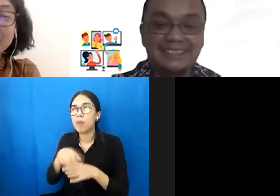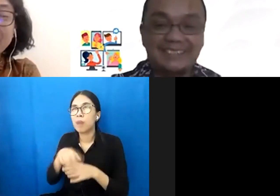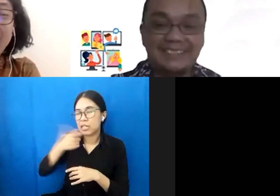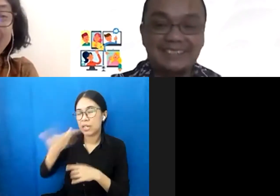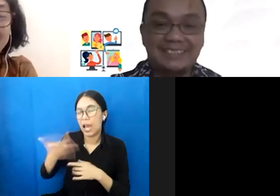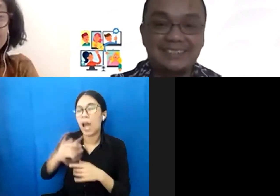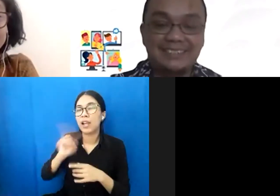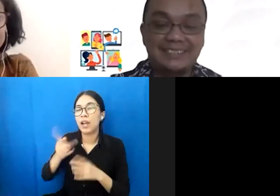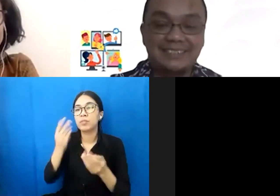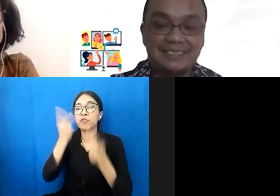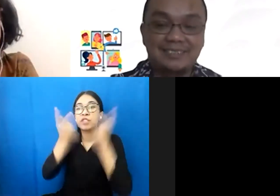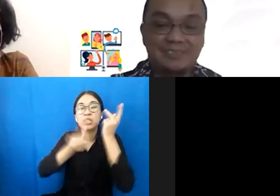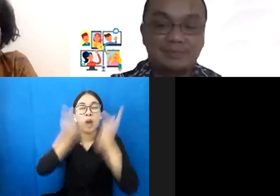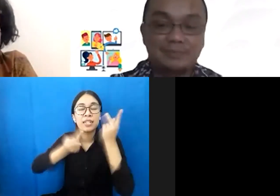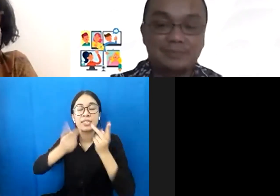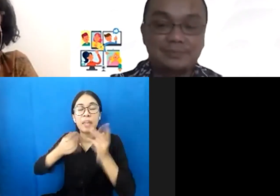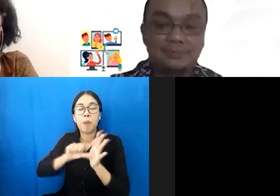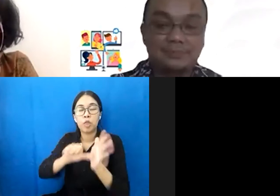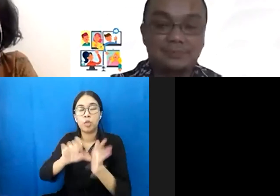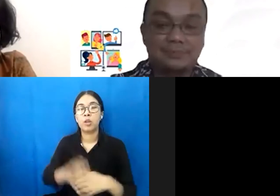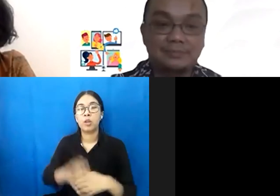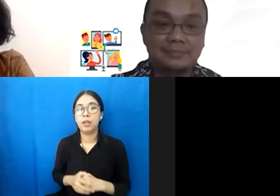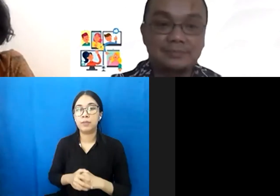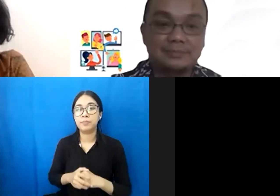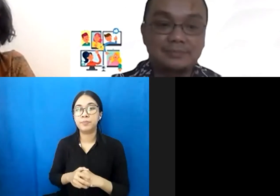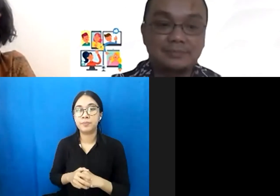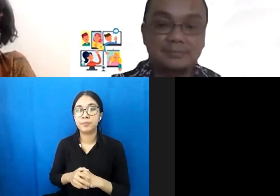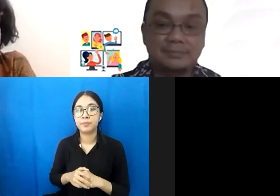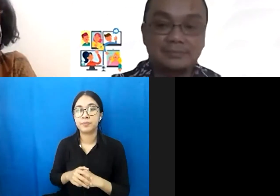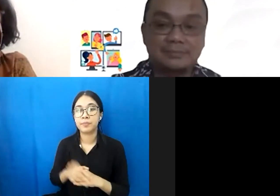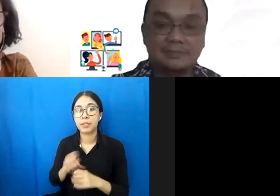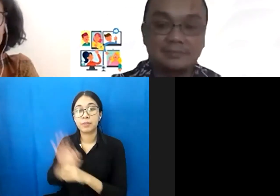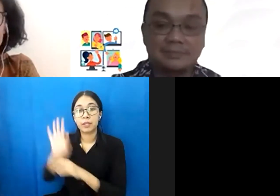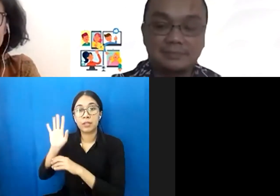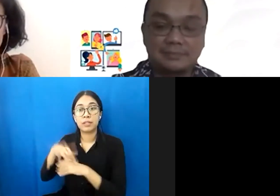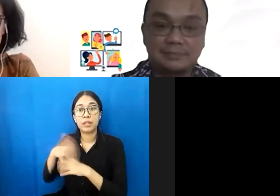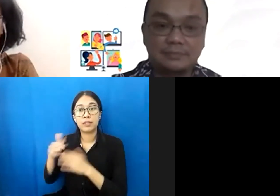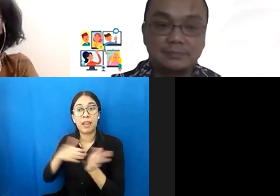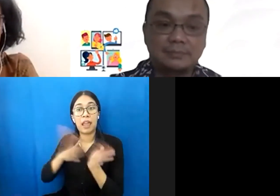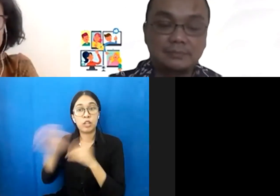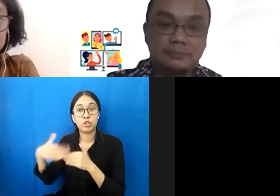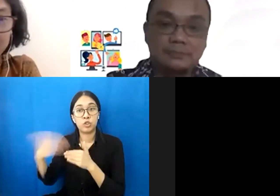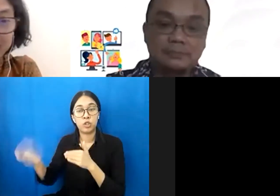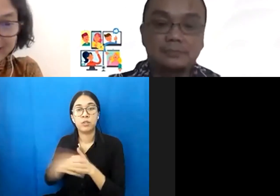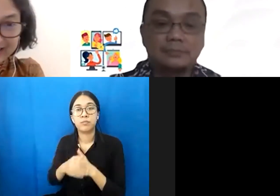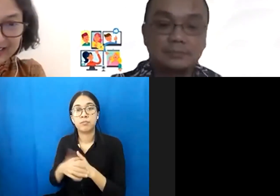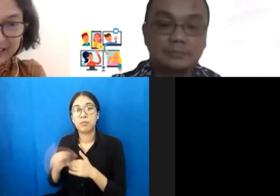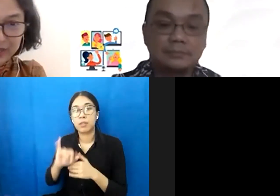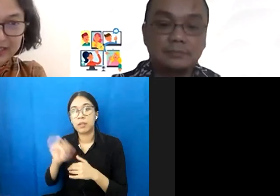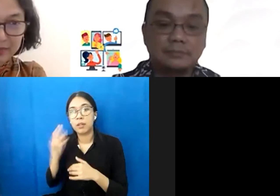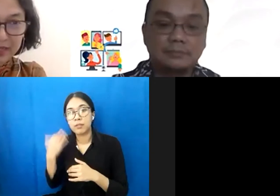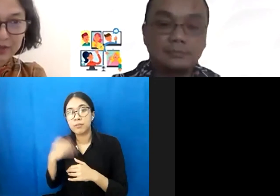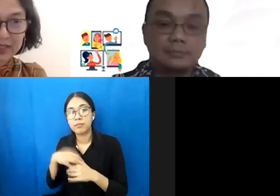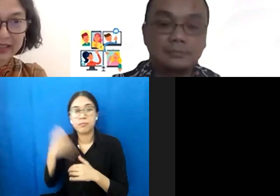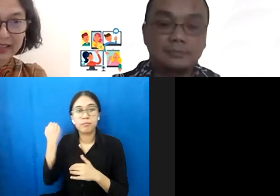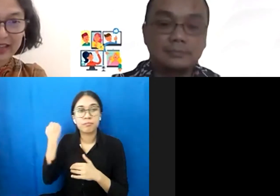untuk menerangkan hal ini gitu. Boleh minta tolong panitia, tadi dilanjutkan saja, mungkin Mbak Rinut ya.